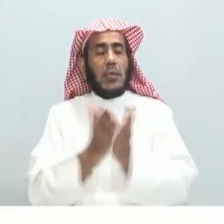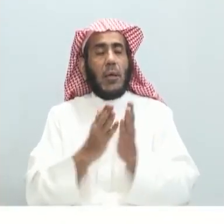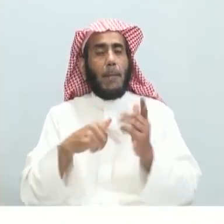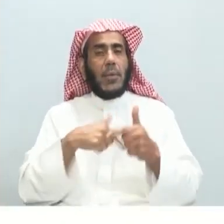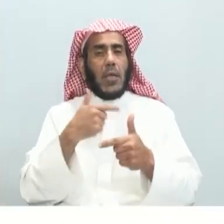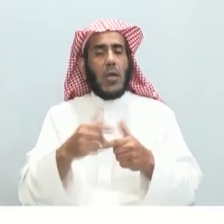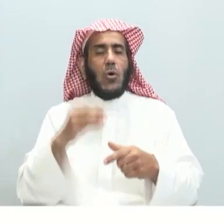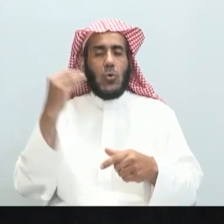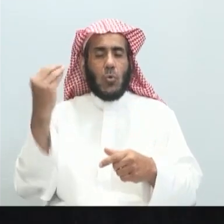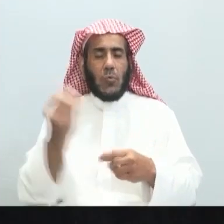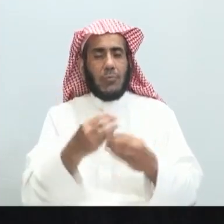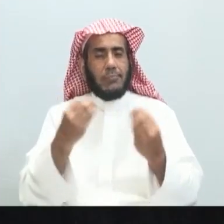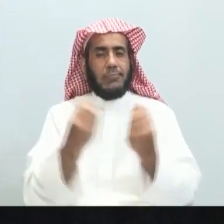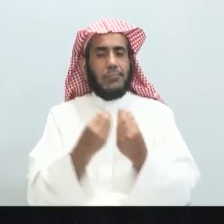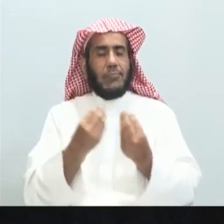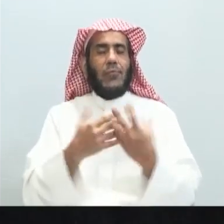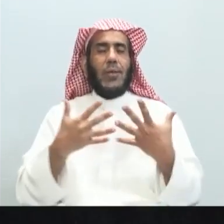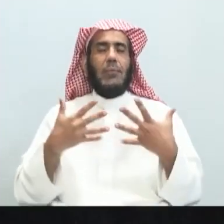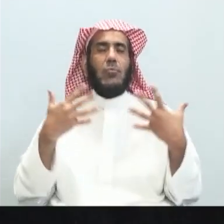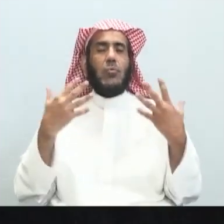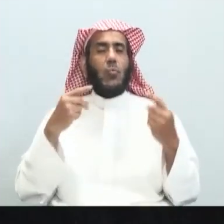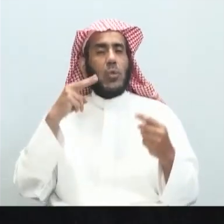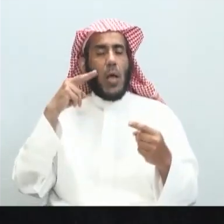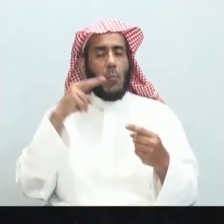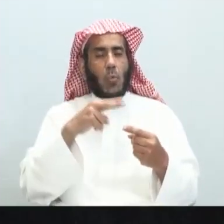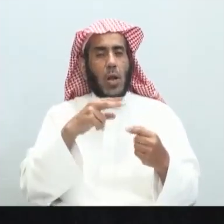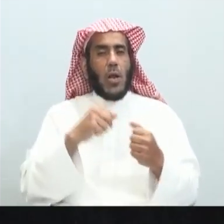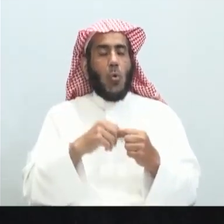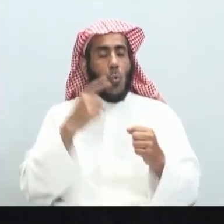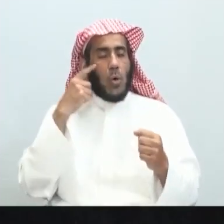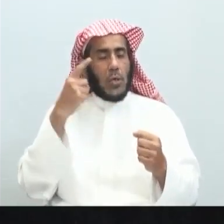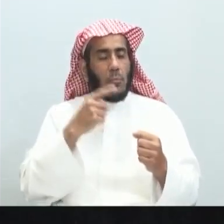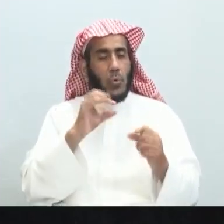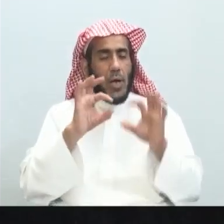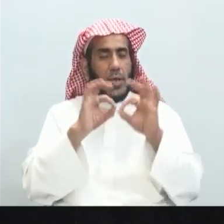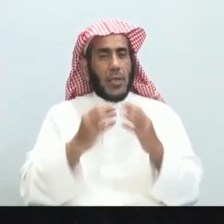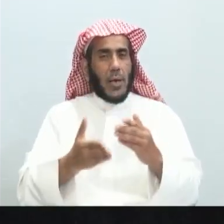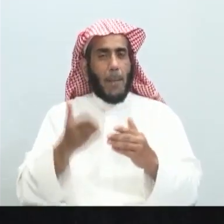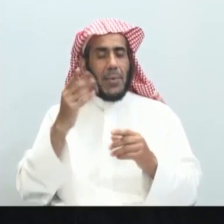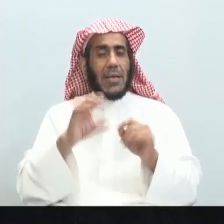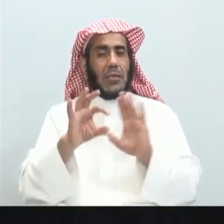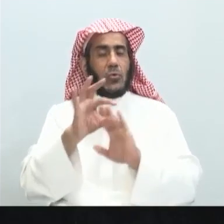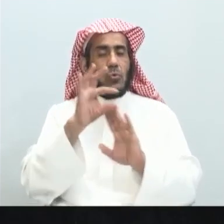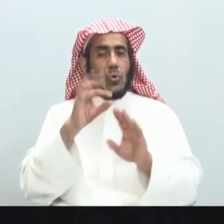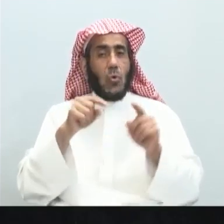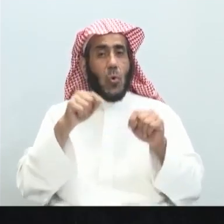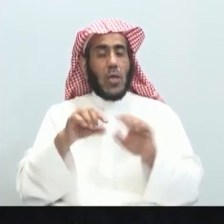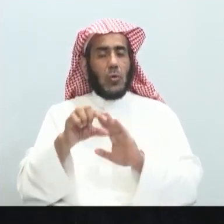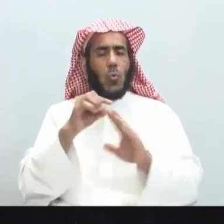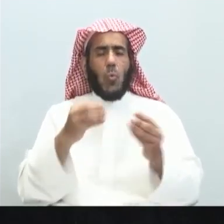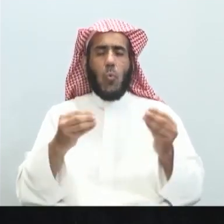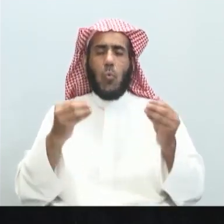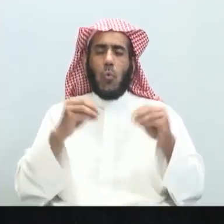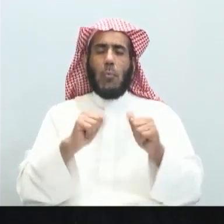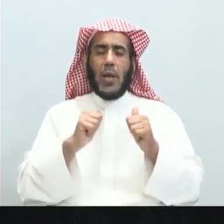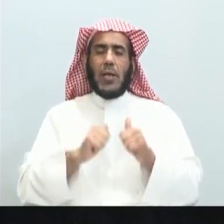ان طوفت واياكم في متعه وتامل وتدبر الايات الكريمات من هذه السوره وهذه السوره مليئه